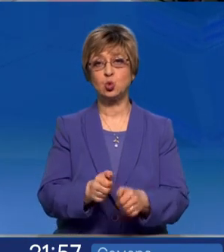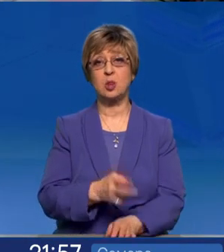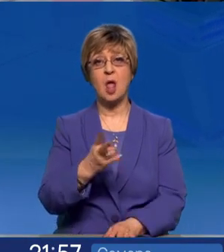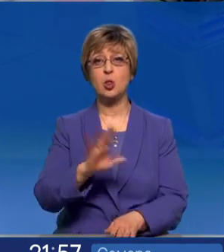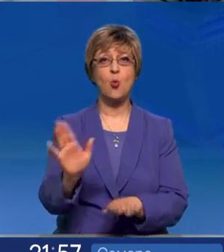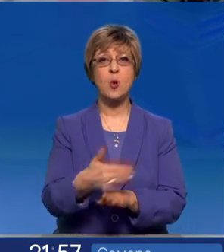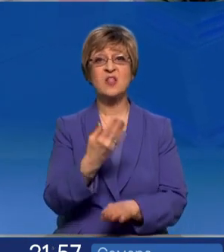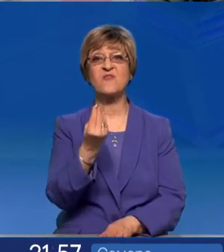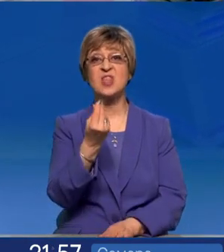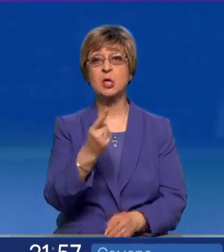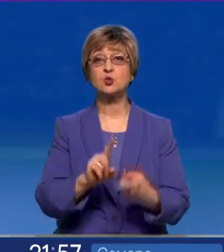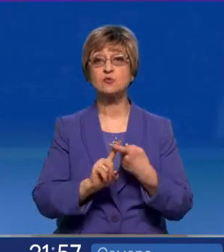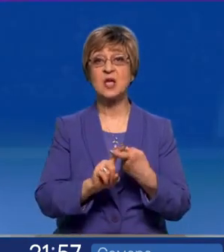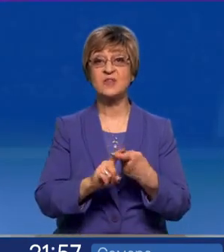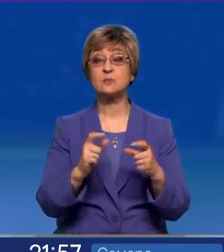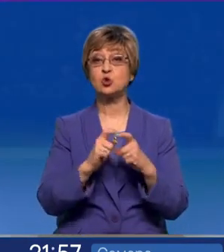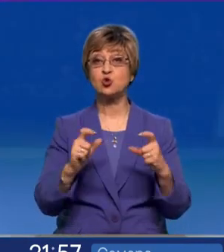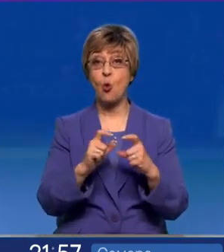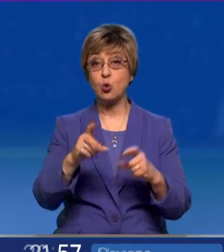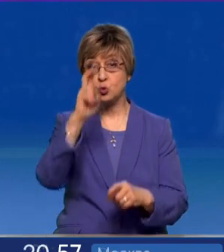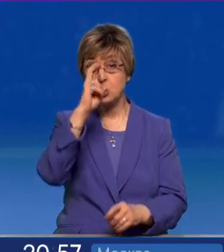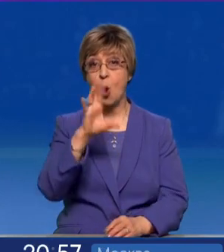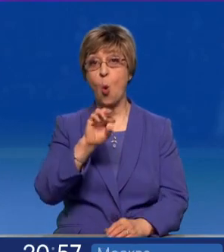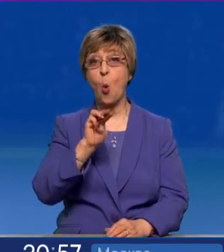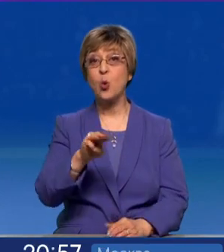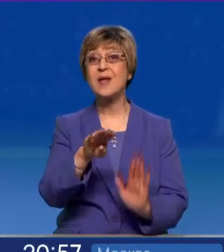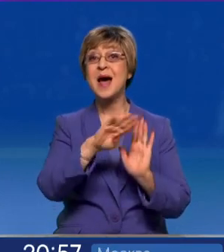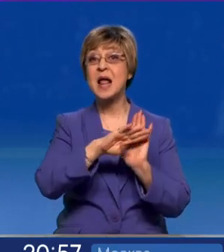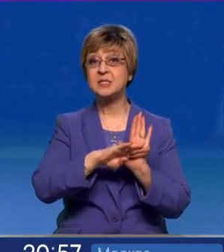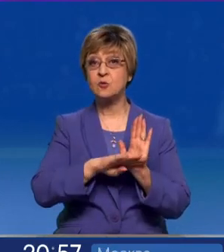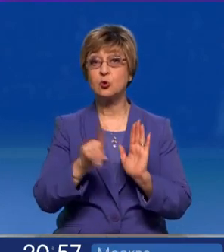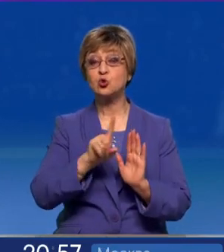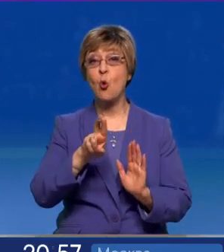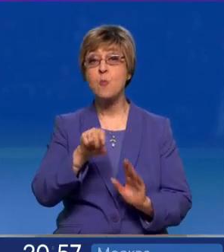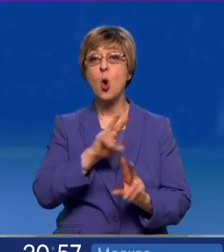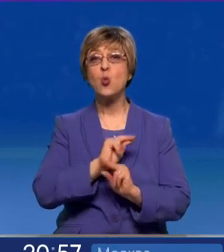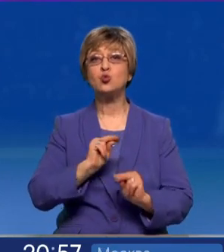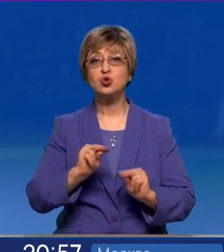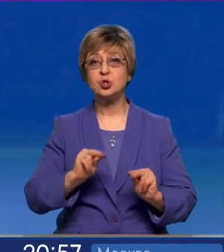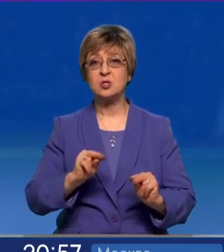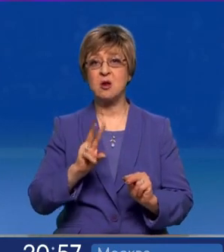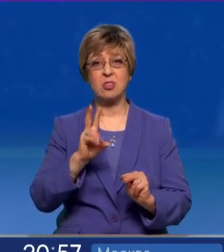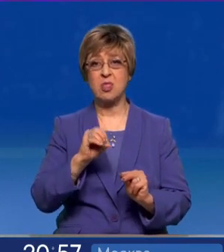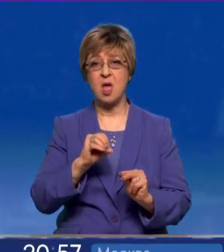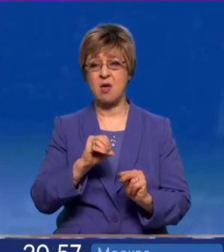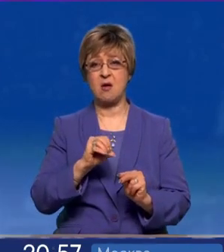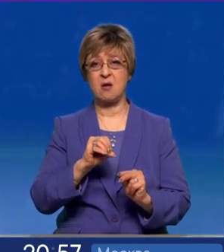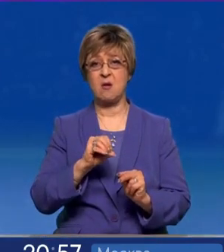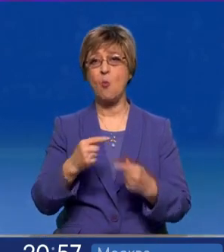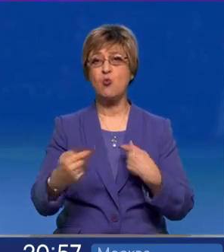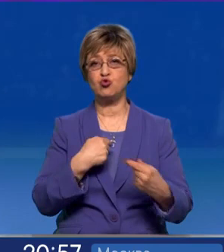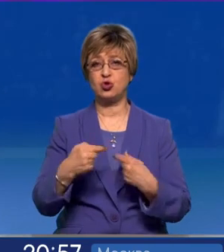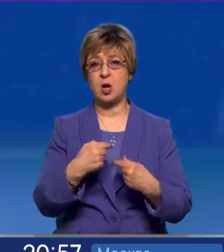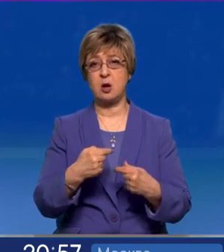финансовую зависимость школ, государственных школ от рейтингов, чтобы учителя не съедали за адекватные оценки. Вообще, на самом деле, тут много